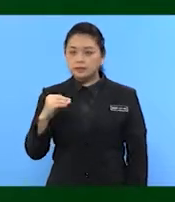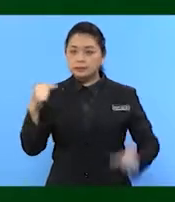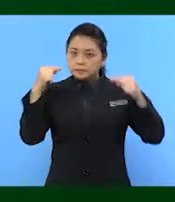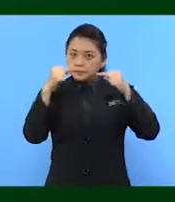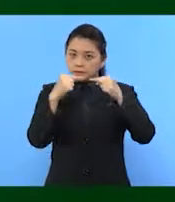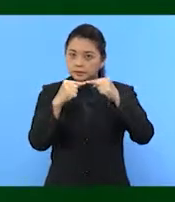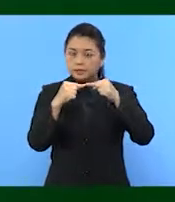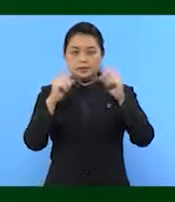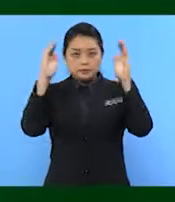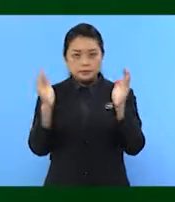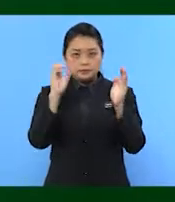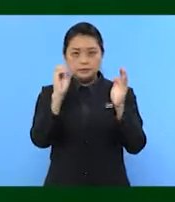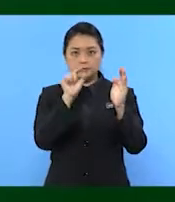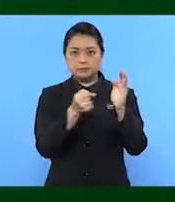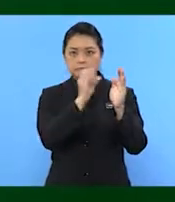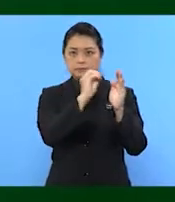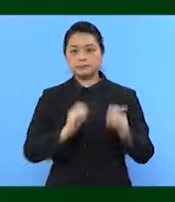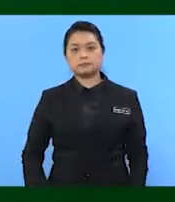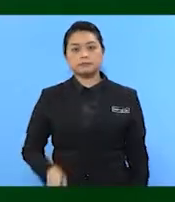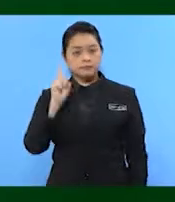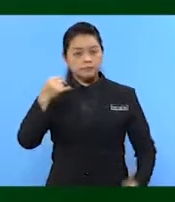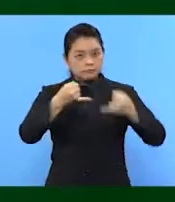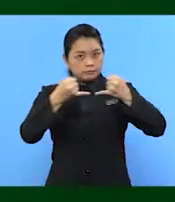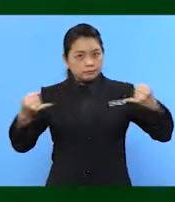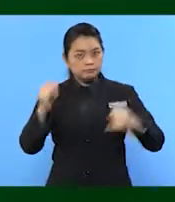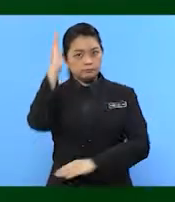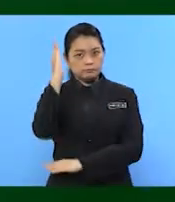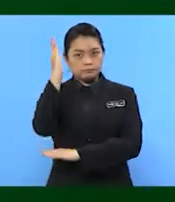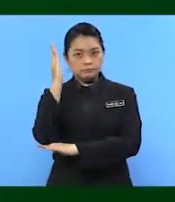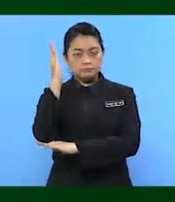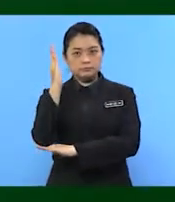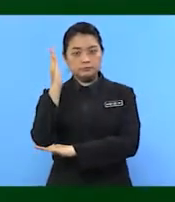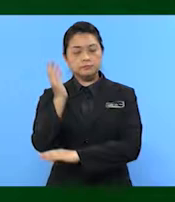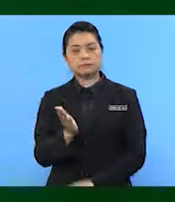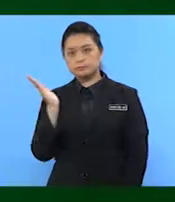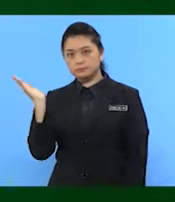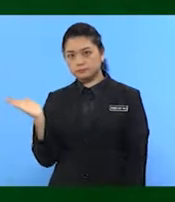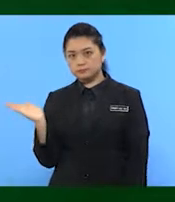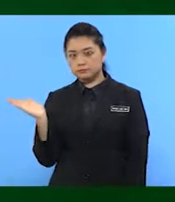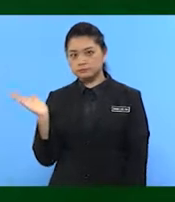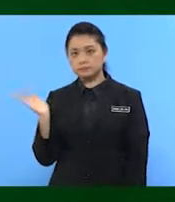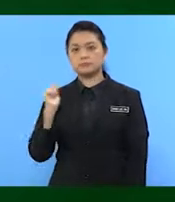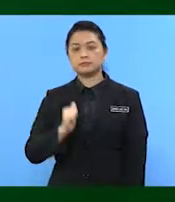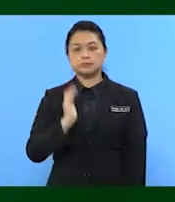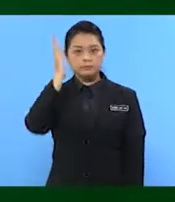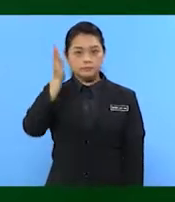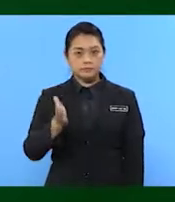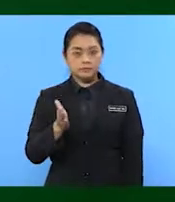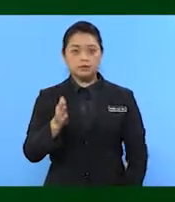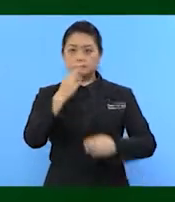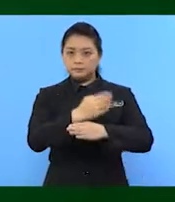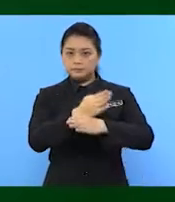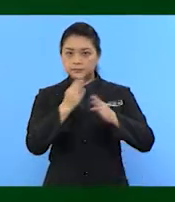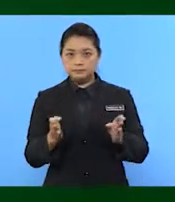titik asalan. Satu garis lurus mencangcang seperti yang ditunjuk dalam rajah akan